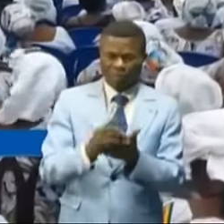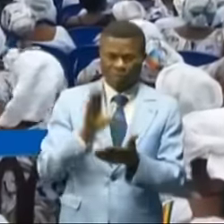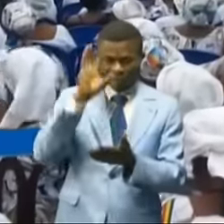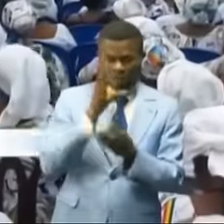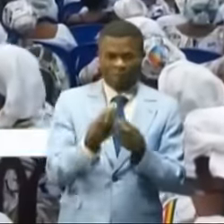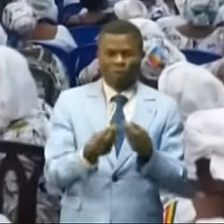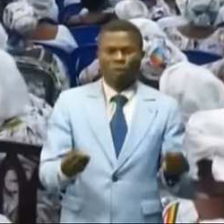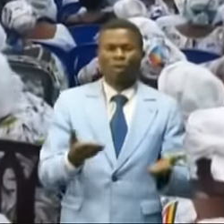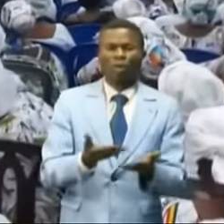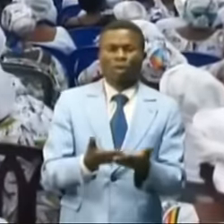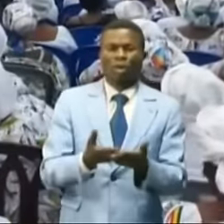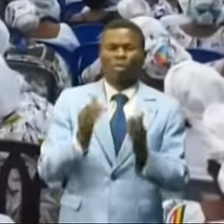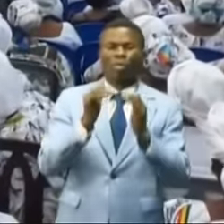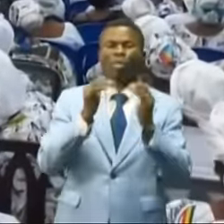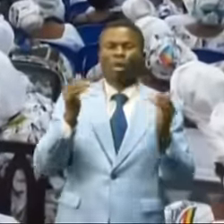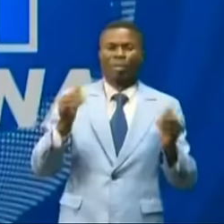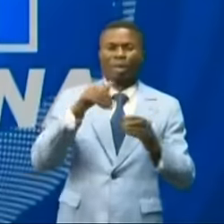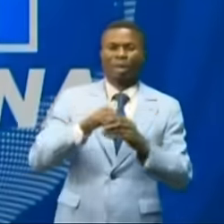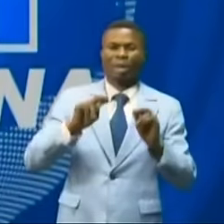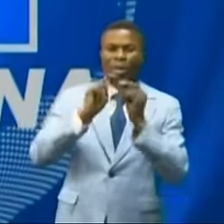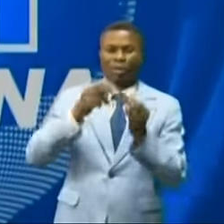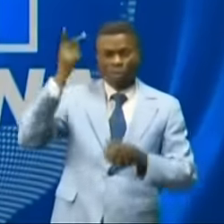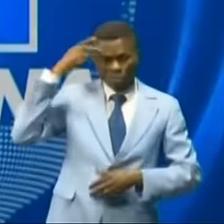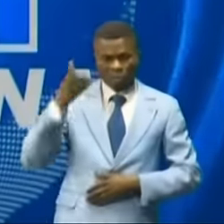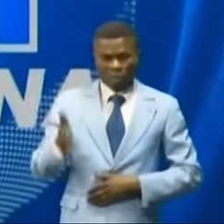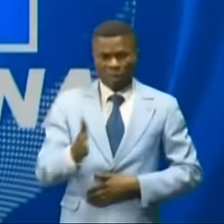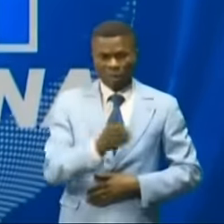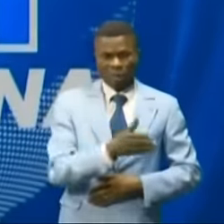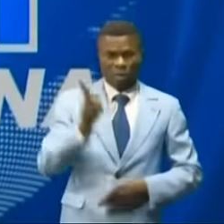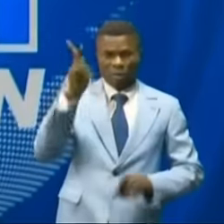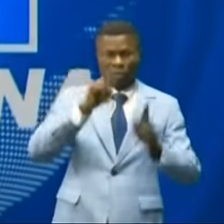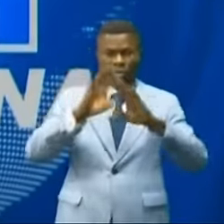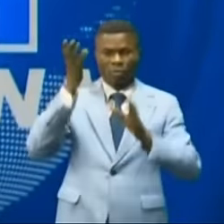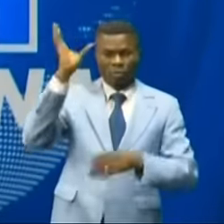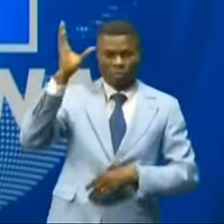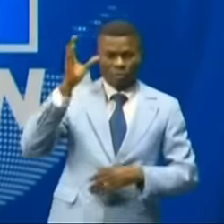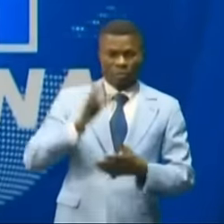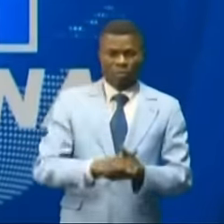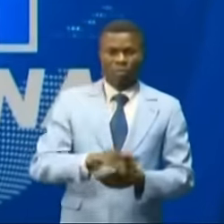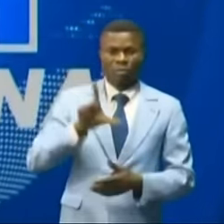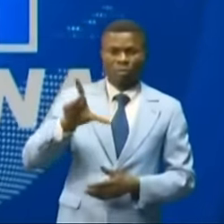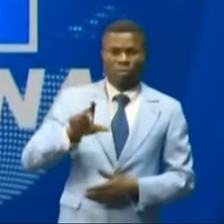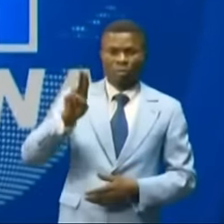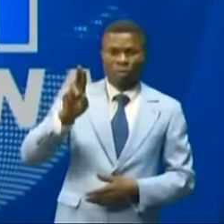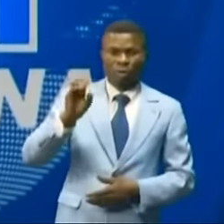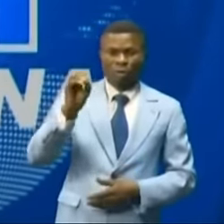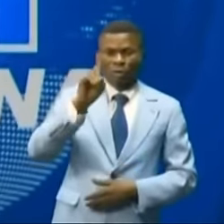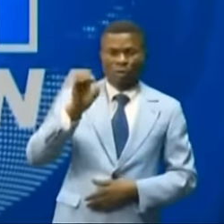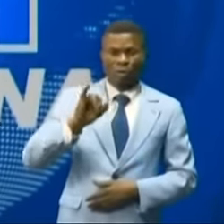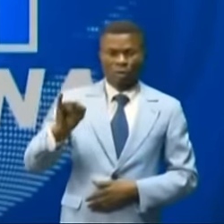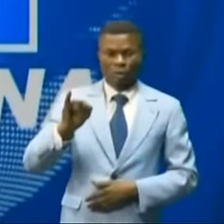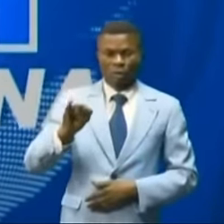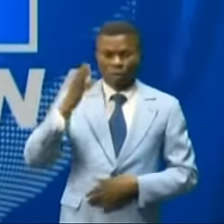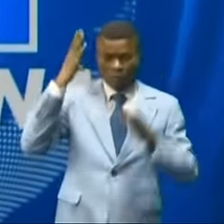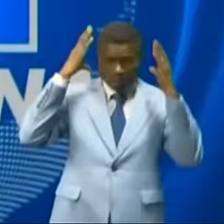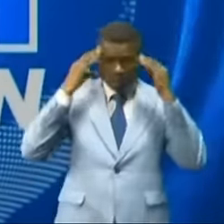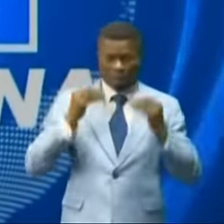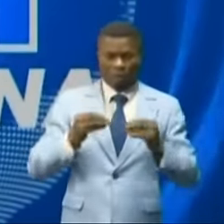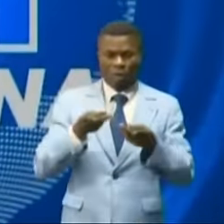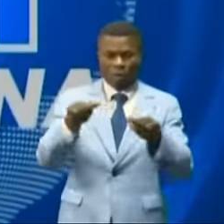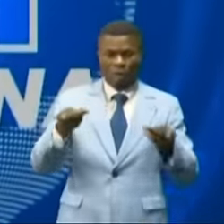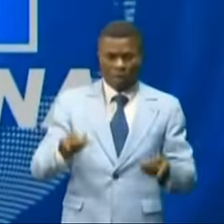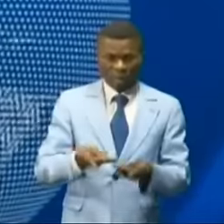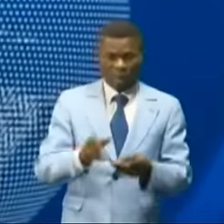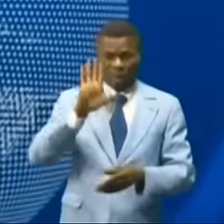démocratie Étienne Tshisekedi Mulumba. Les habitants du village Bohosi sont en détresse depuis le glissement de terrain. Il y